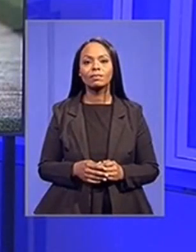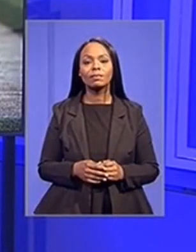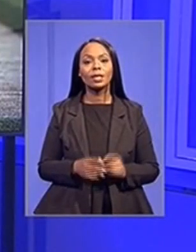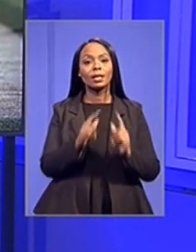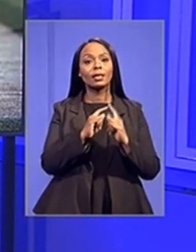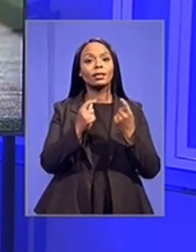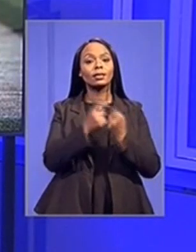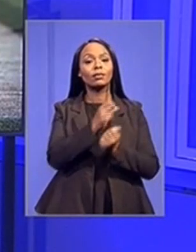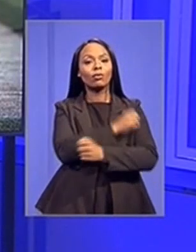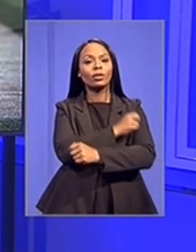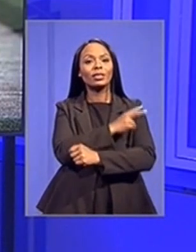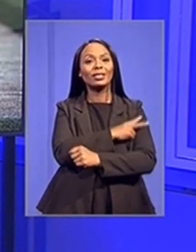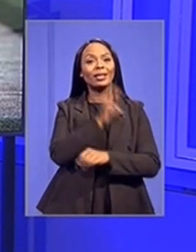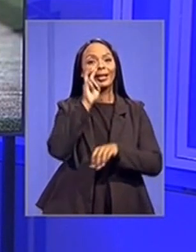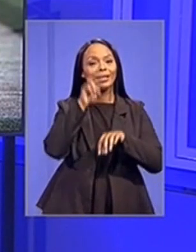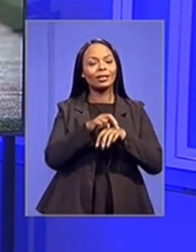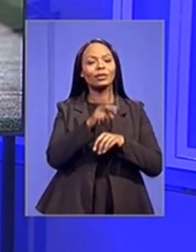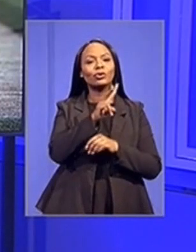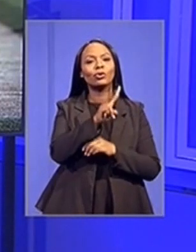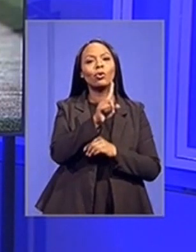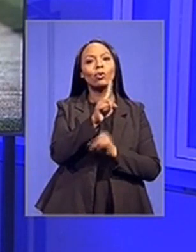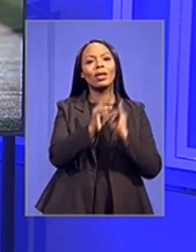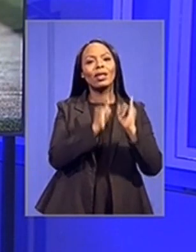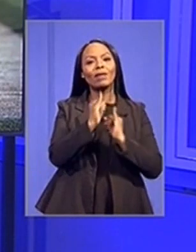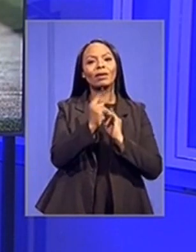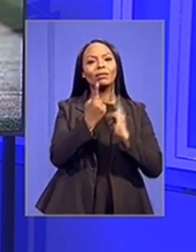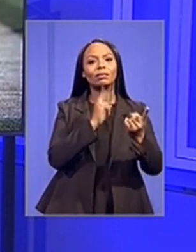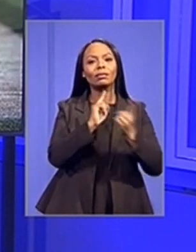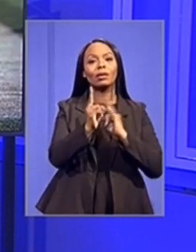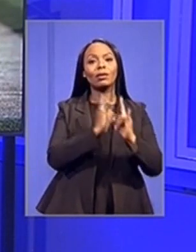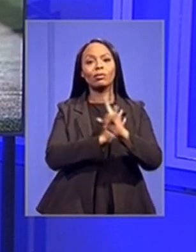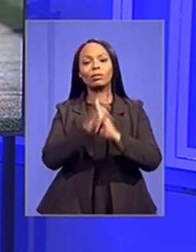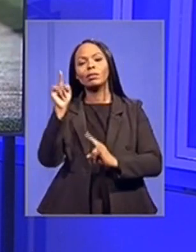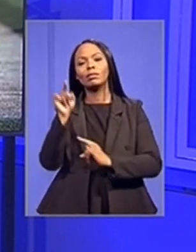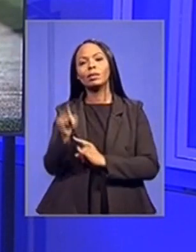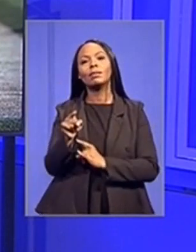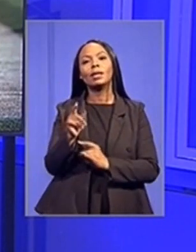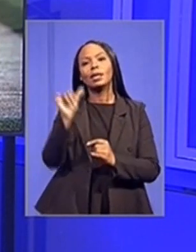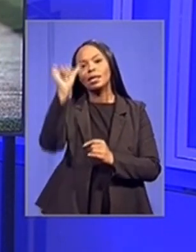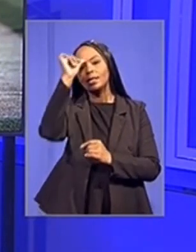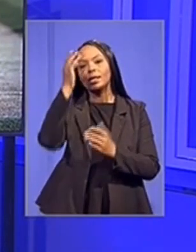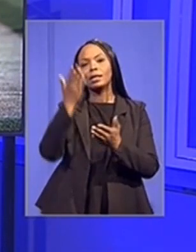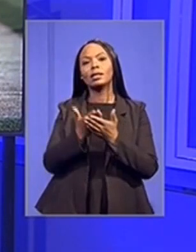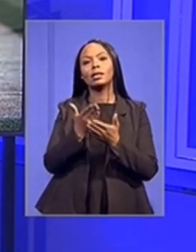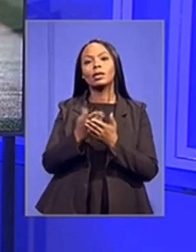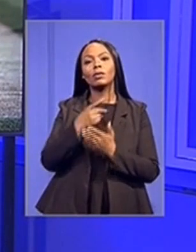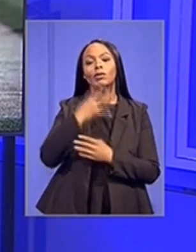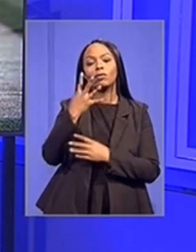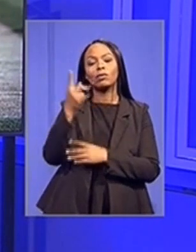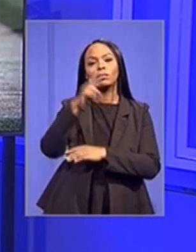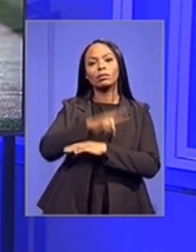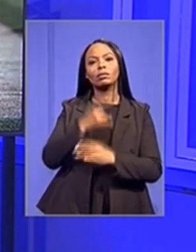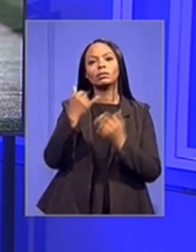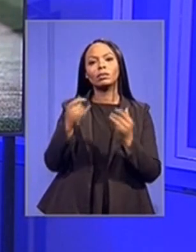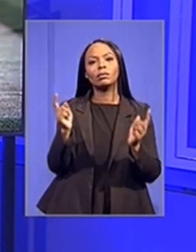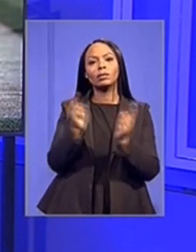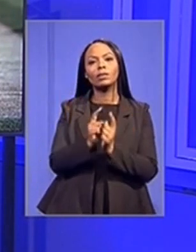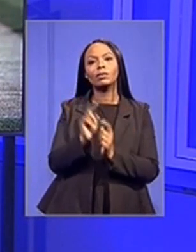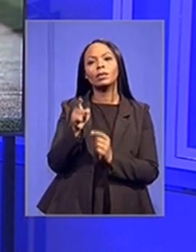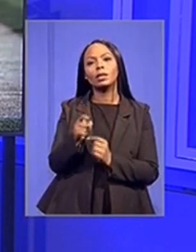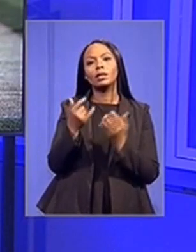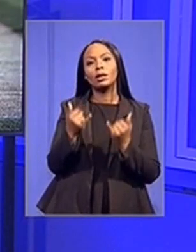Di-Proteas di hloka dirane tse 211 ho hlola teko ya pele kgahlano le India letsatsing la bone la teko ya pele e bapallwang SuperSport